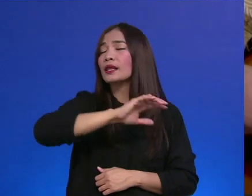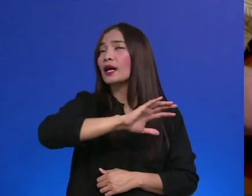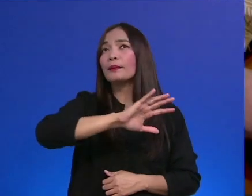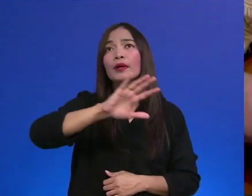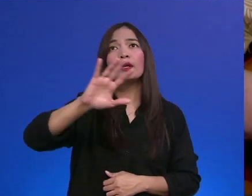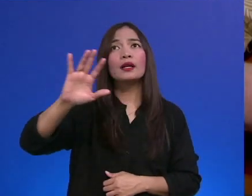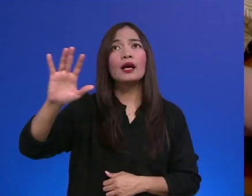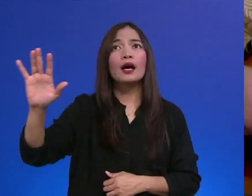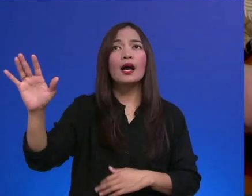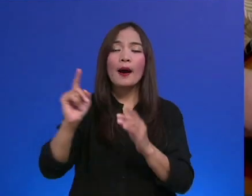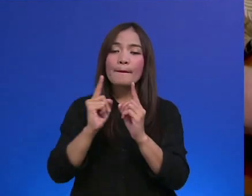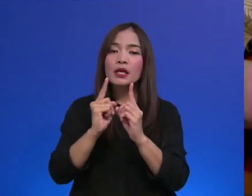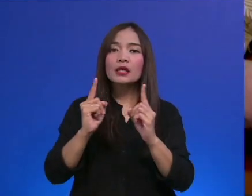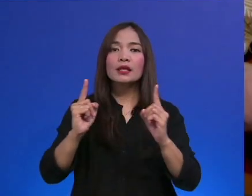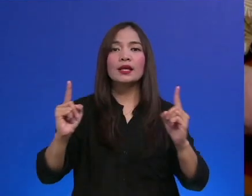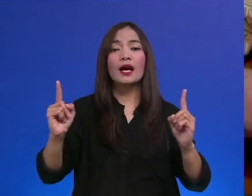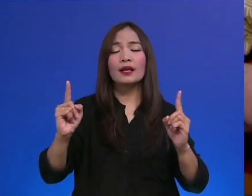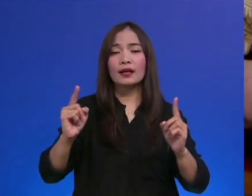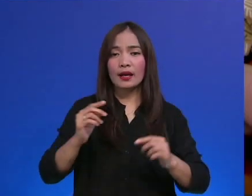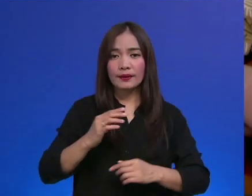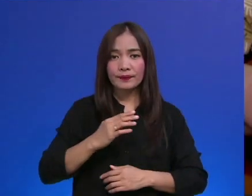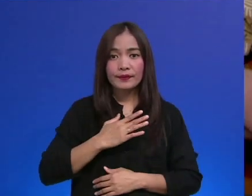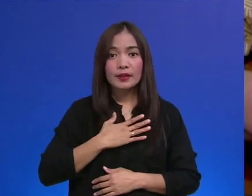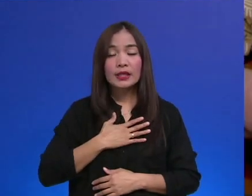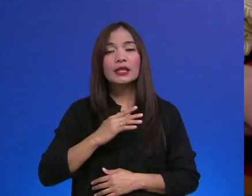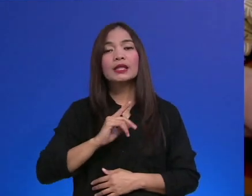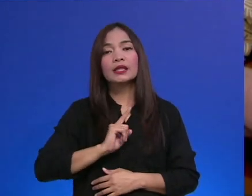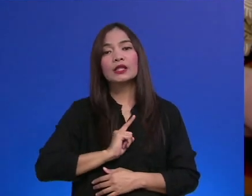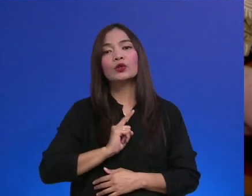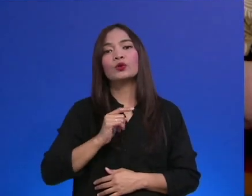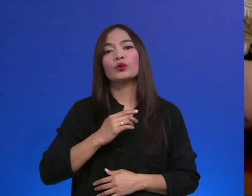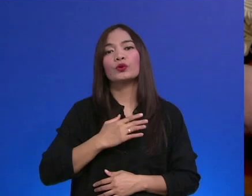tak pernah meninggalkan diriku